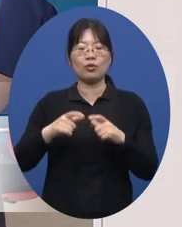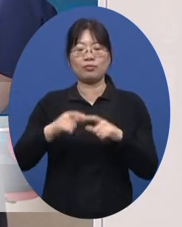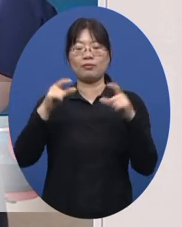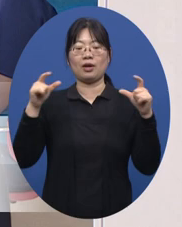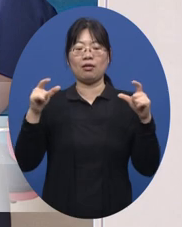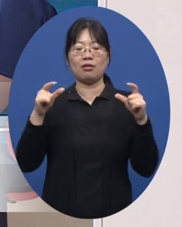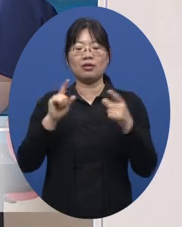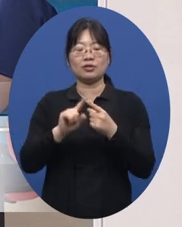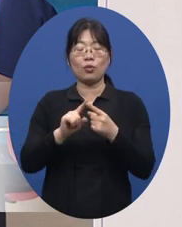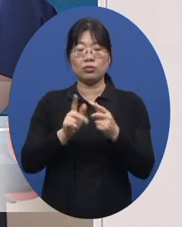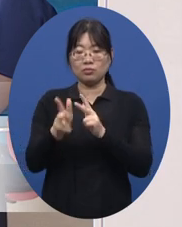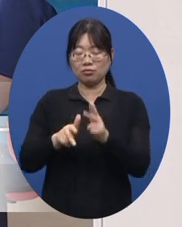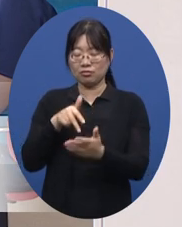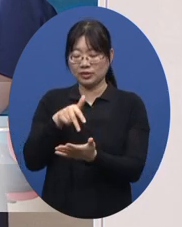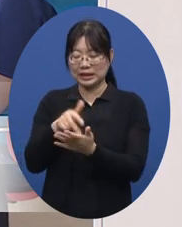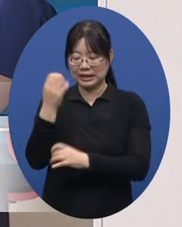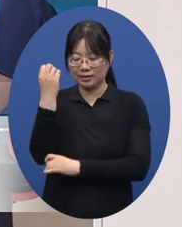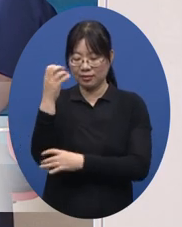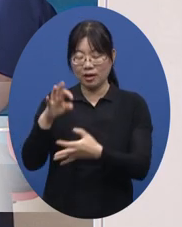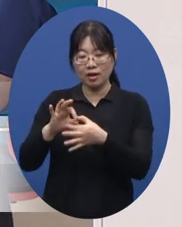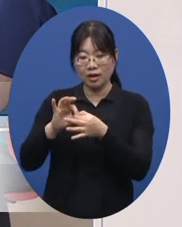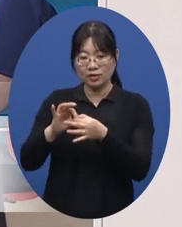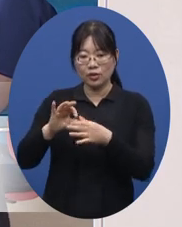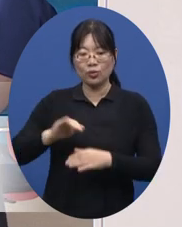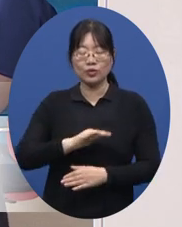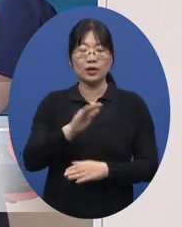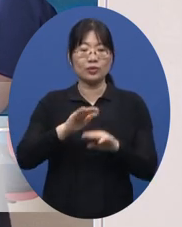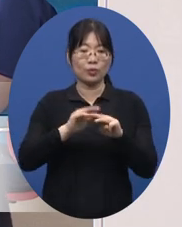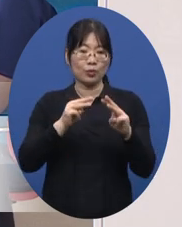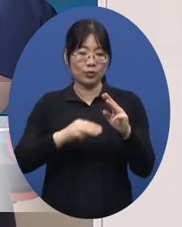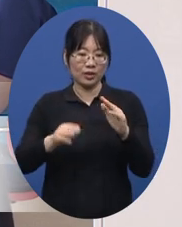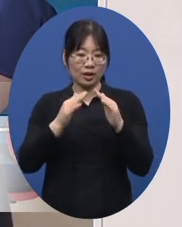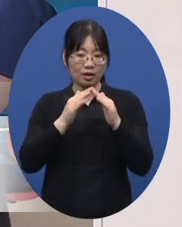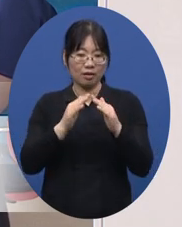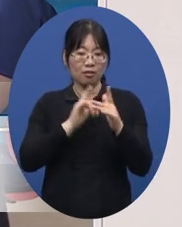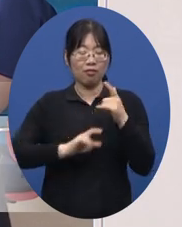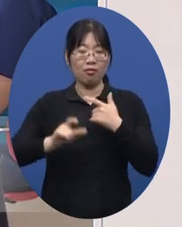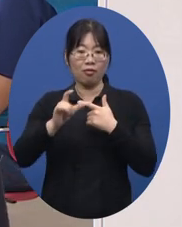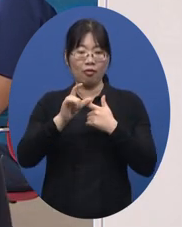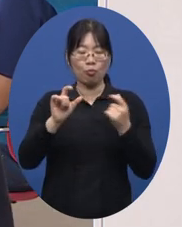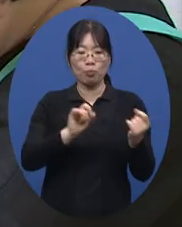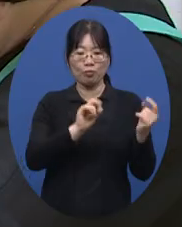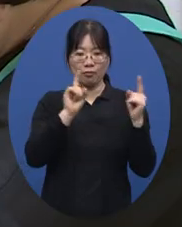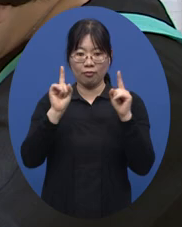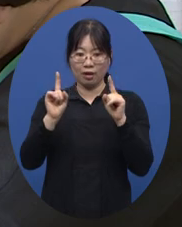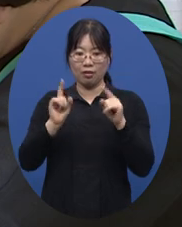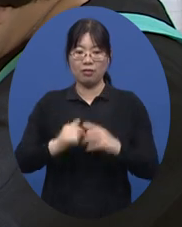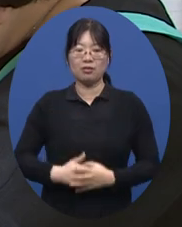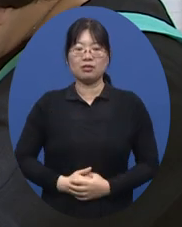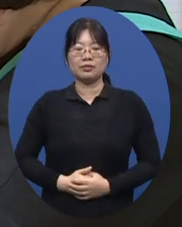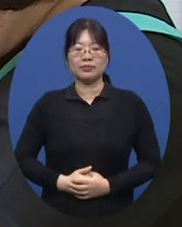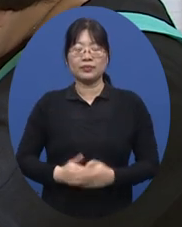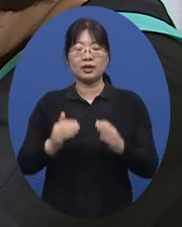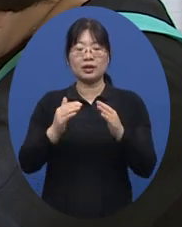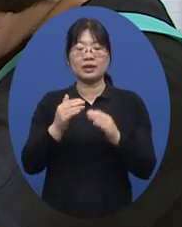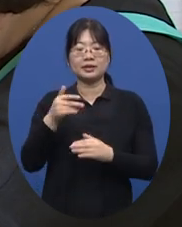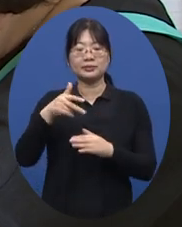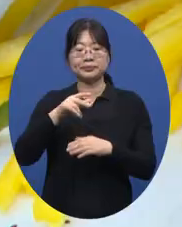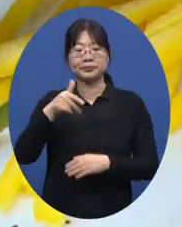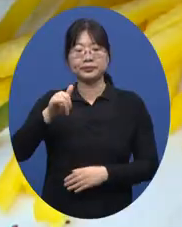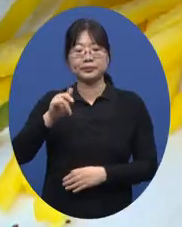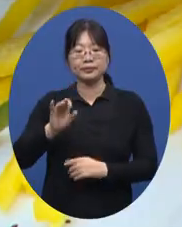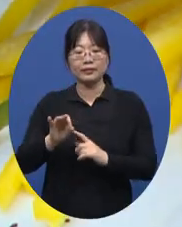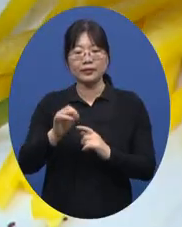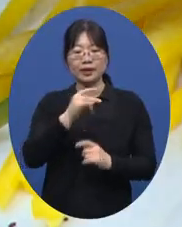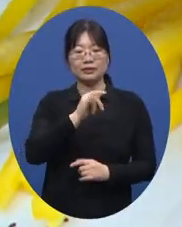것이고 이것을 산업적인 기반을 통해서 우리 농가도 더 일으키고 지방과 단백질,